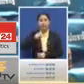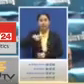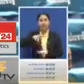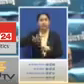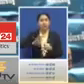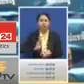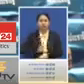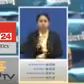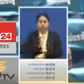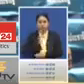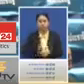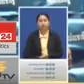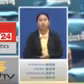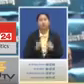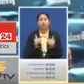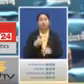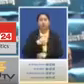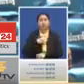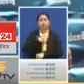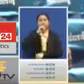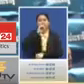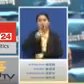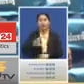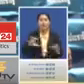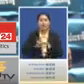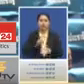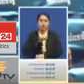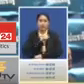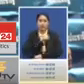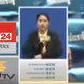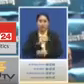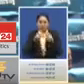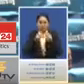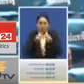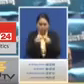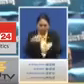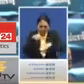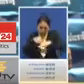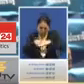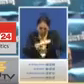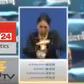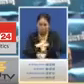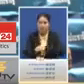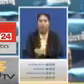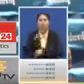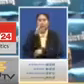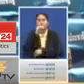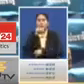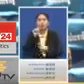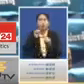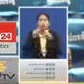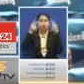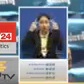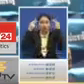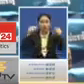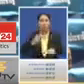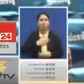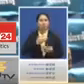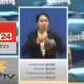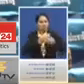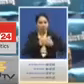มอยากจะเรียนครับท่านประธานเรื่องศาสนาที่ละเอียดอ่อนพูดประหนึ่งว่าท่านนายกรัฐมนตรีอันเป็นที่รักของ